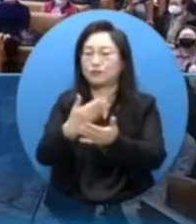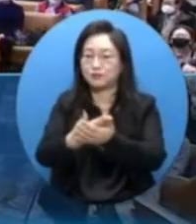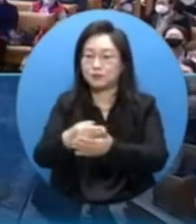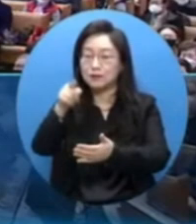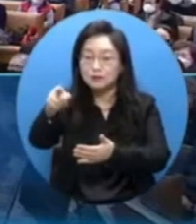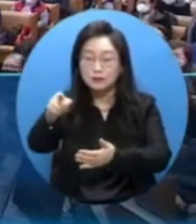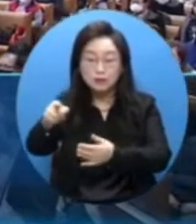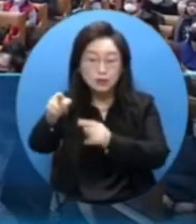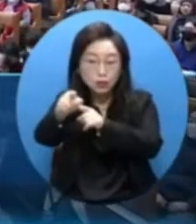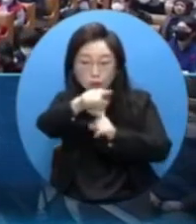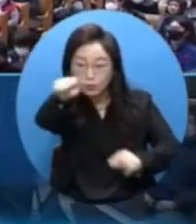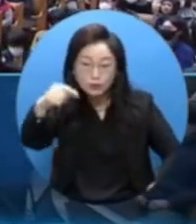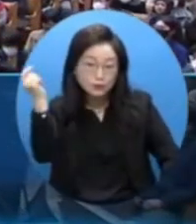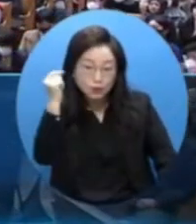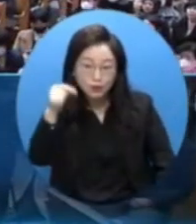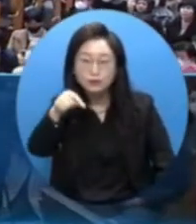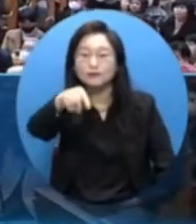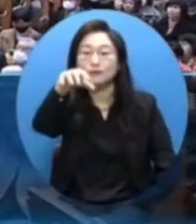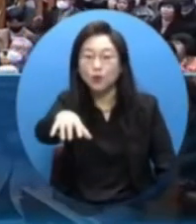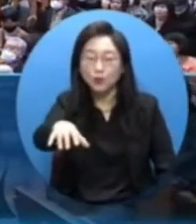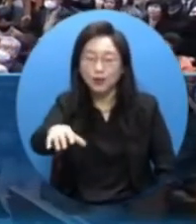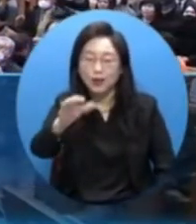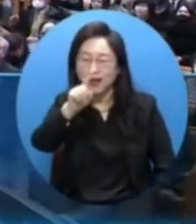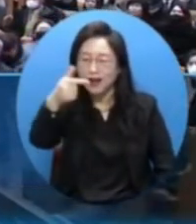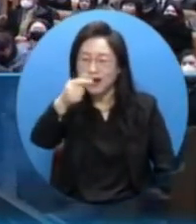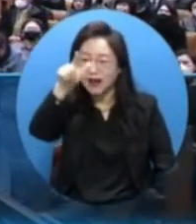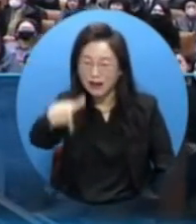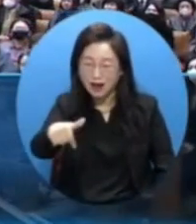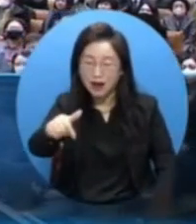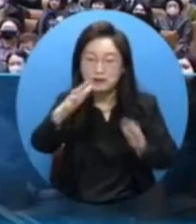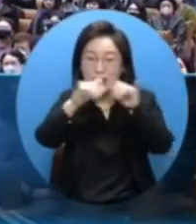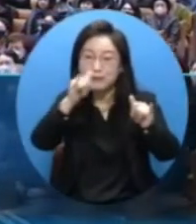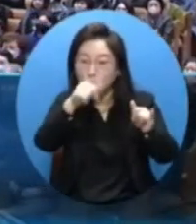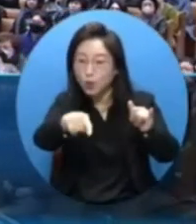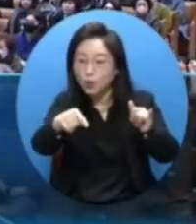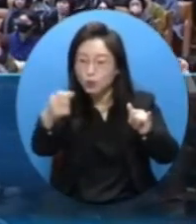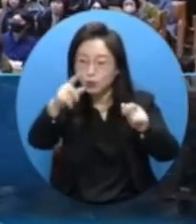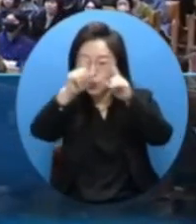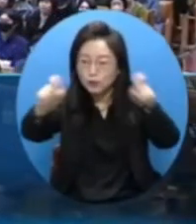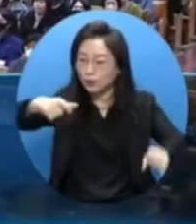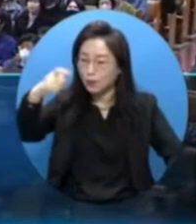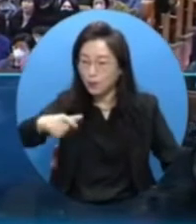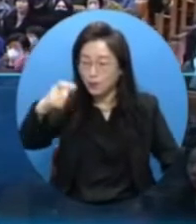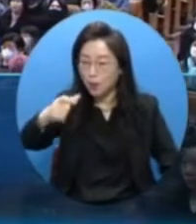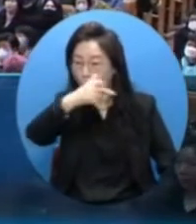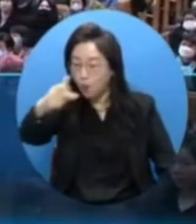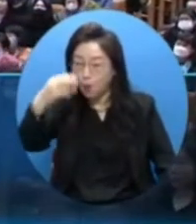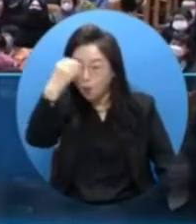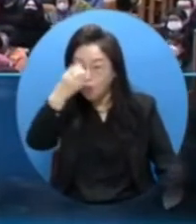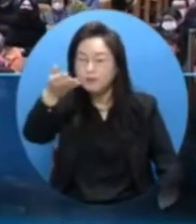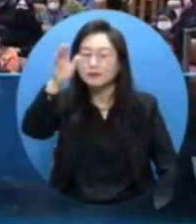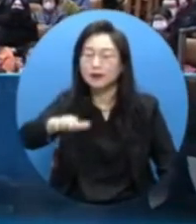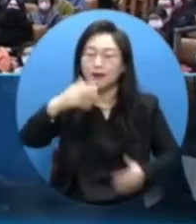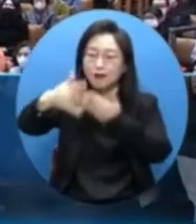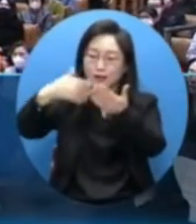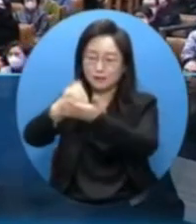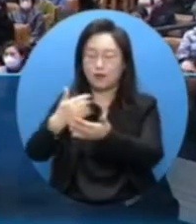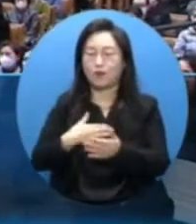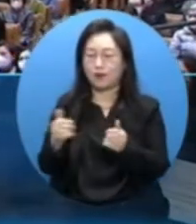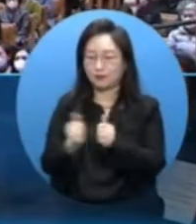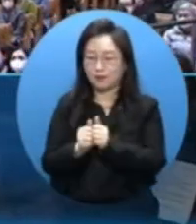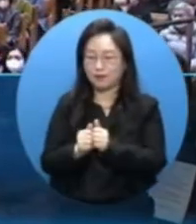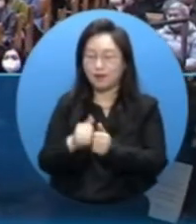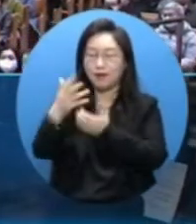그 날에 들으셨거니와 그곳에는 아낙 사람이 있고 그 사업들은 그 경고할지라도 야훼께서 나와 함께 하시면